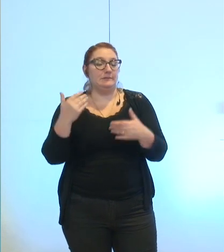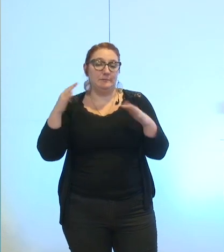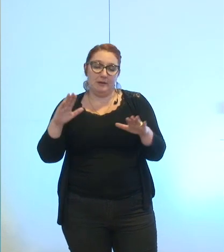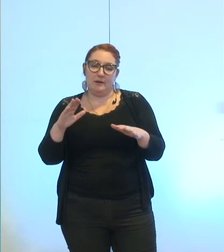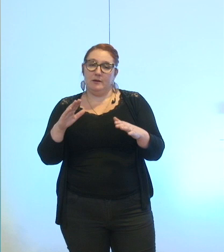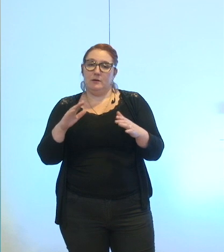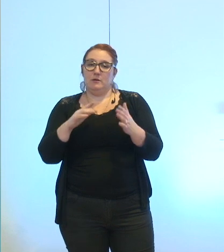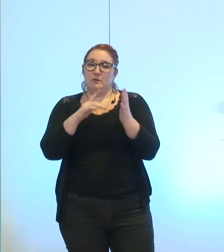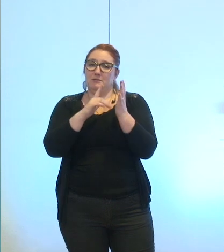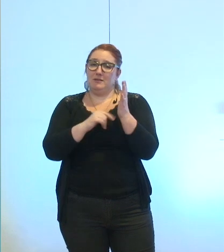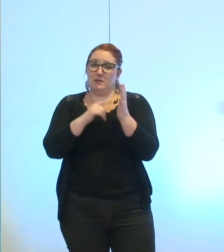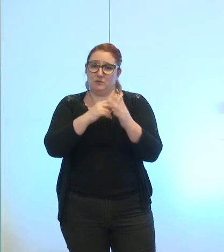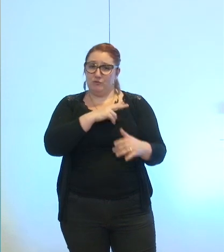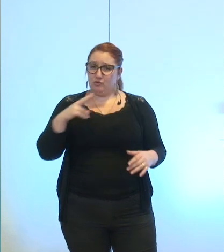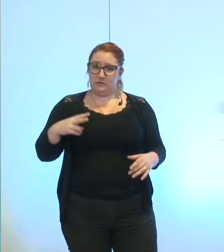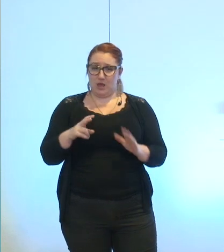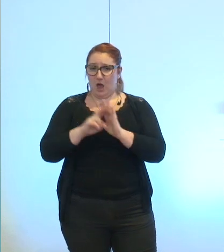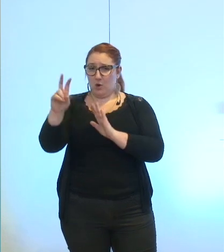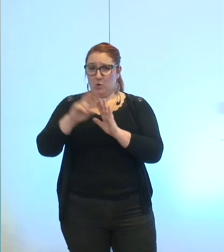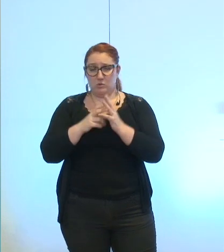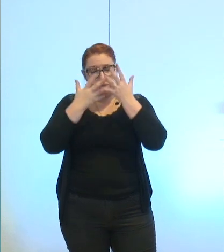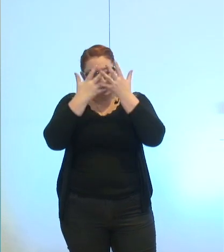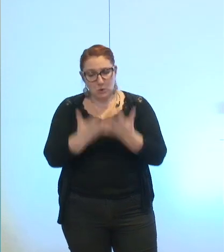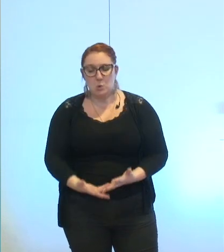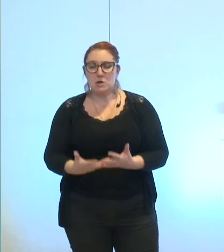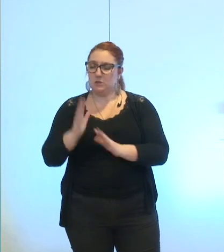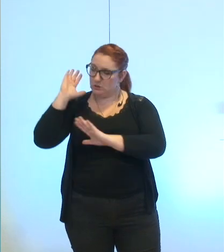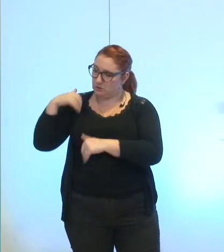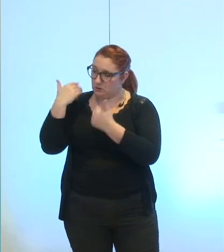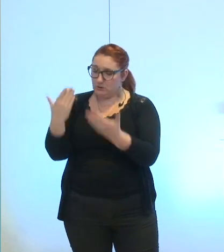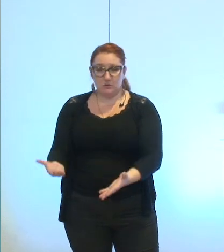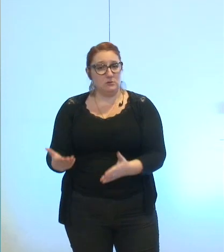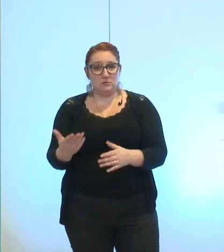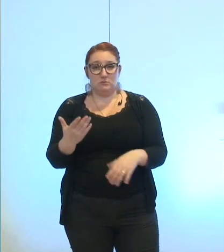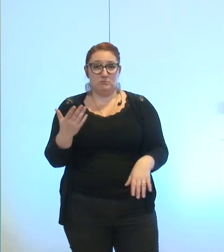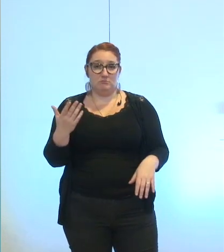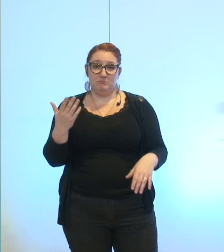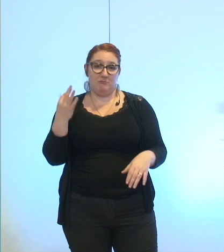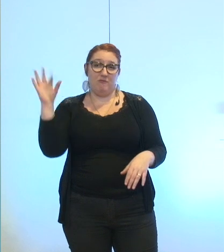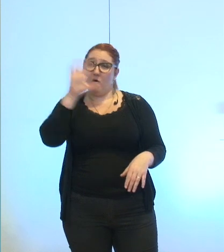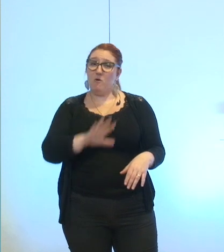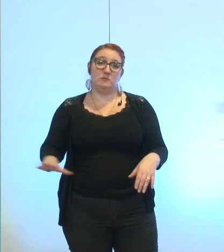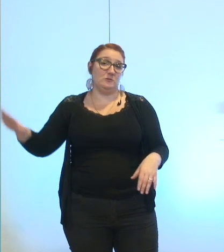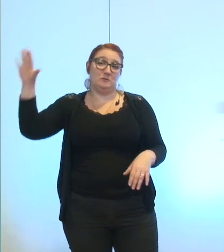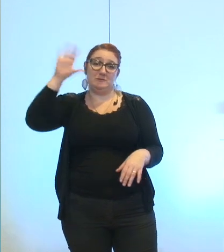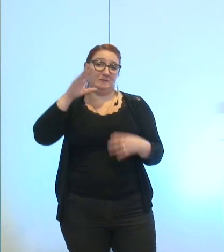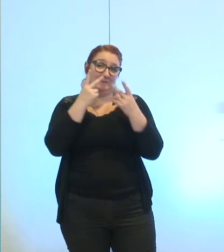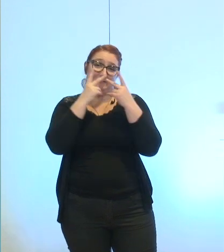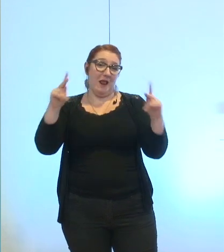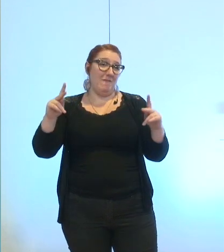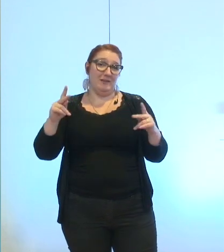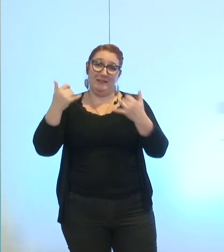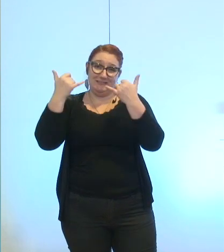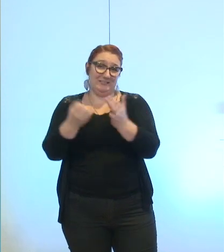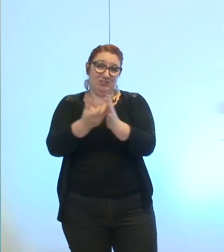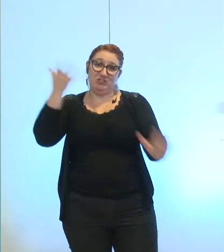à Grenoble a toujours fait partie malheureusement des éléments les plus élevés sur la ville de laastracte mais cela